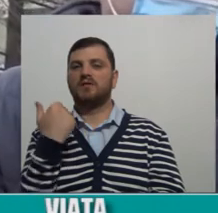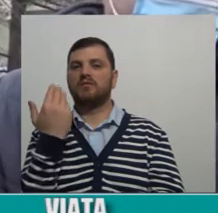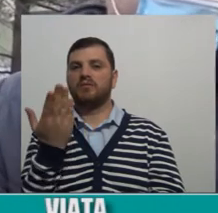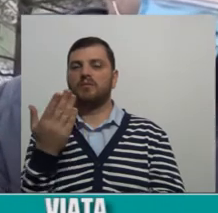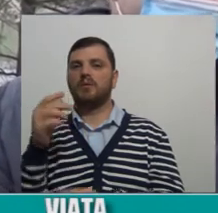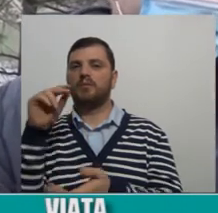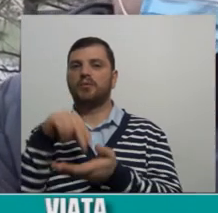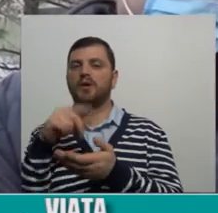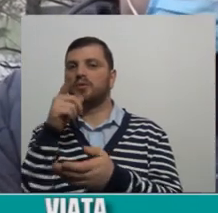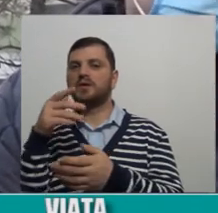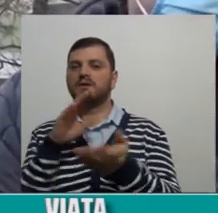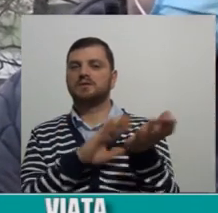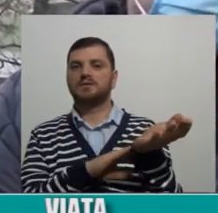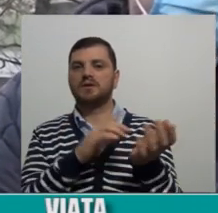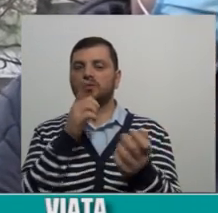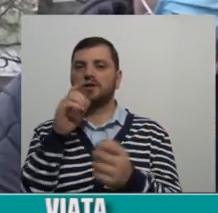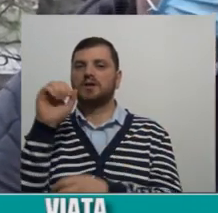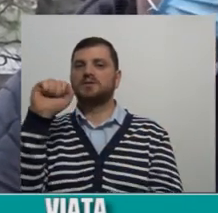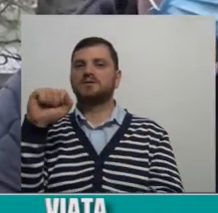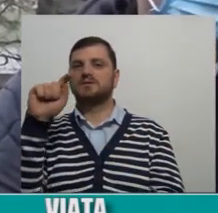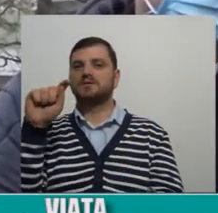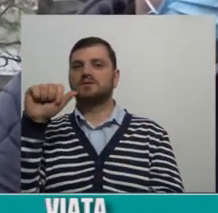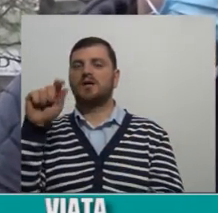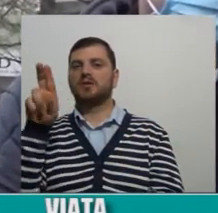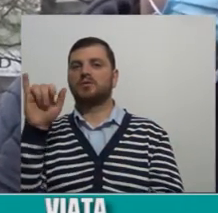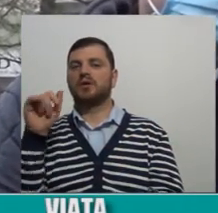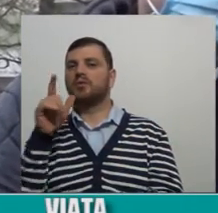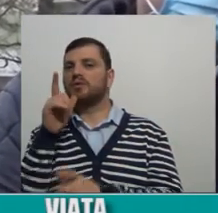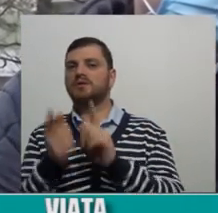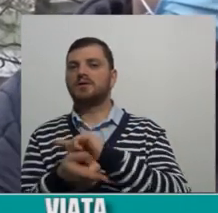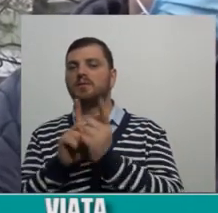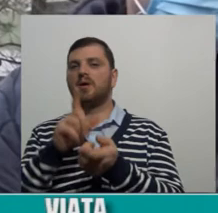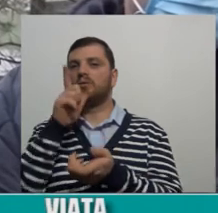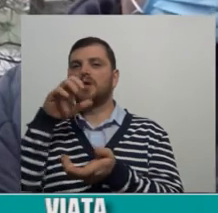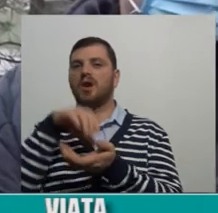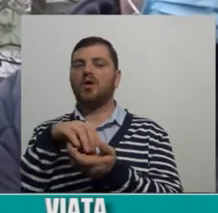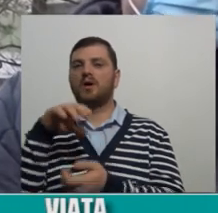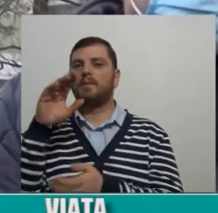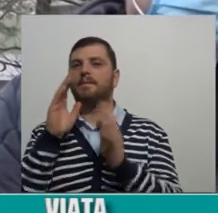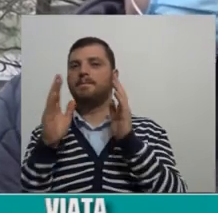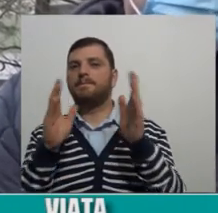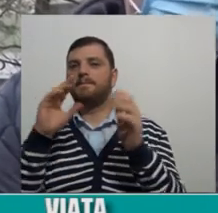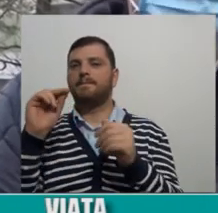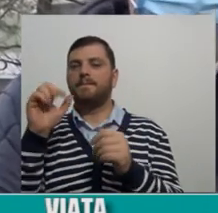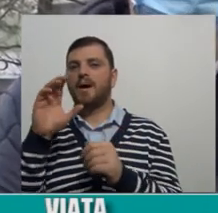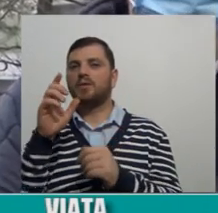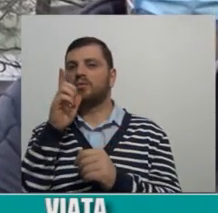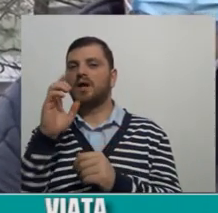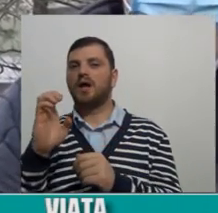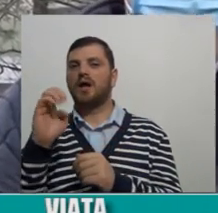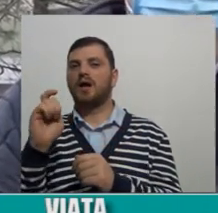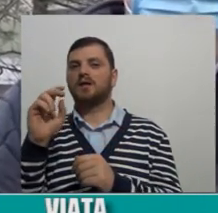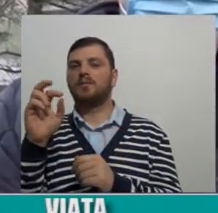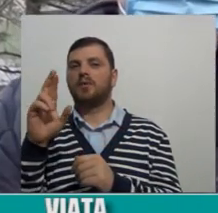Îl vom monta acolo în stânga unde este statuia aceea. Statuia o vom reloca, probabil într-un din parcuri, nu știu, în